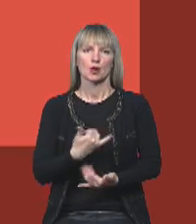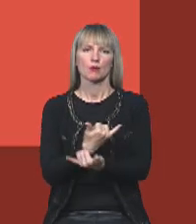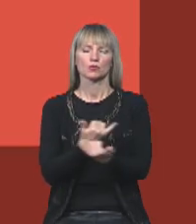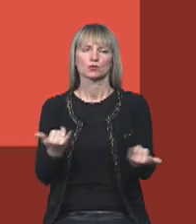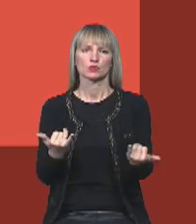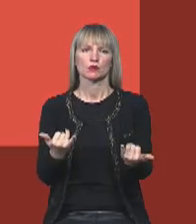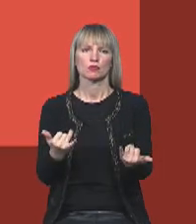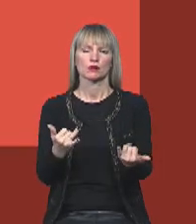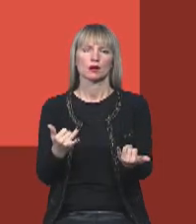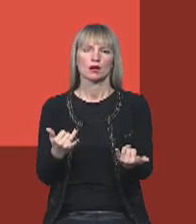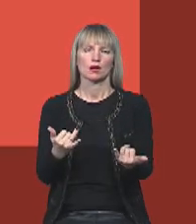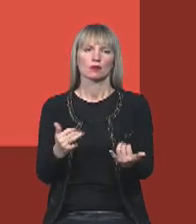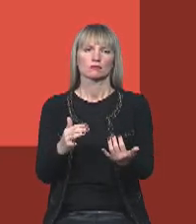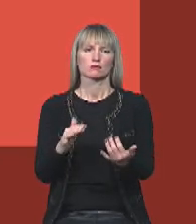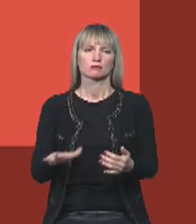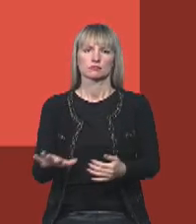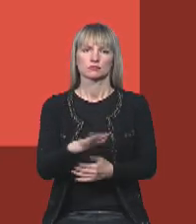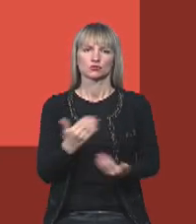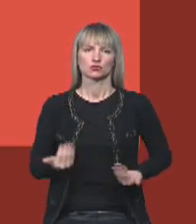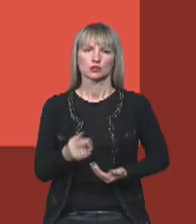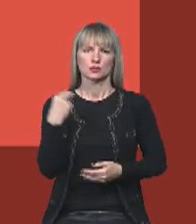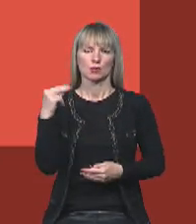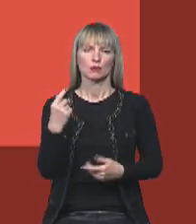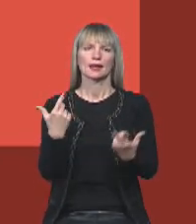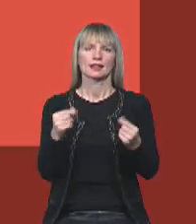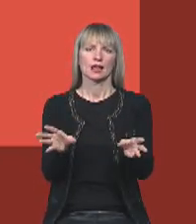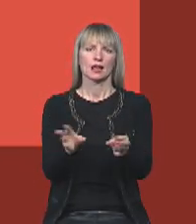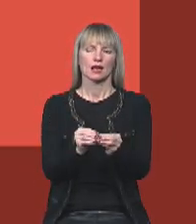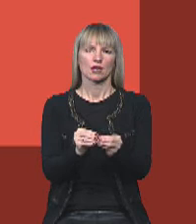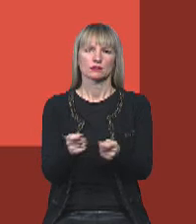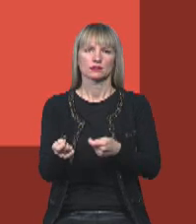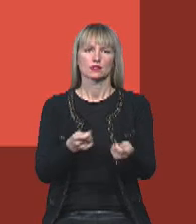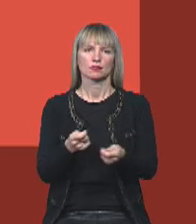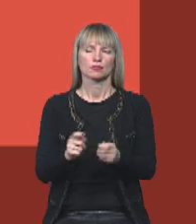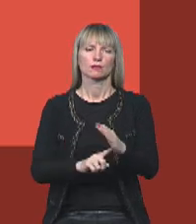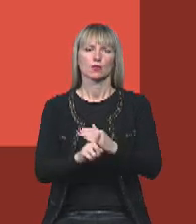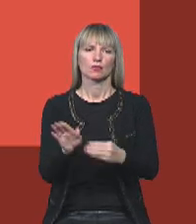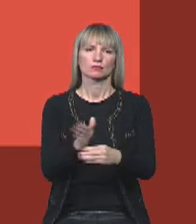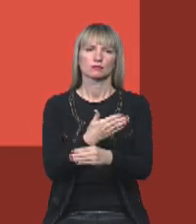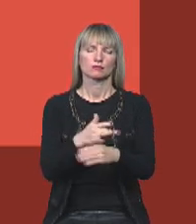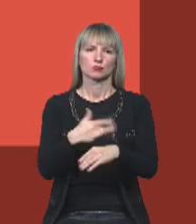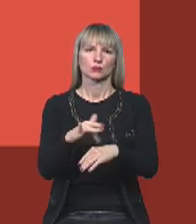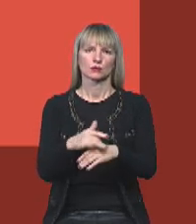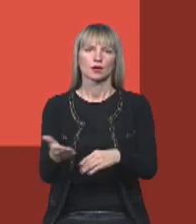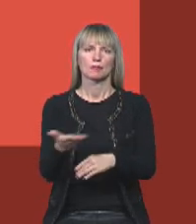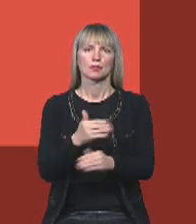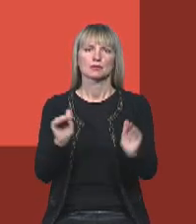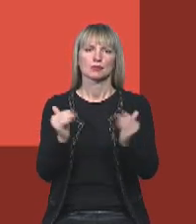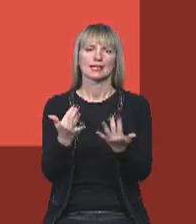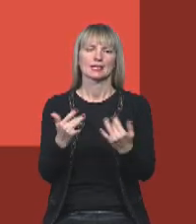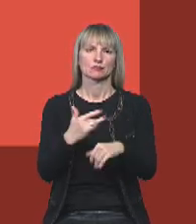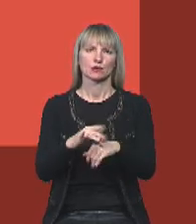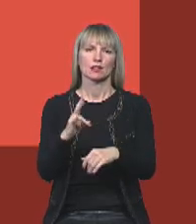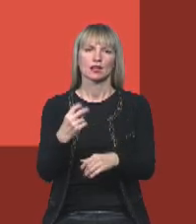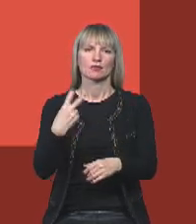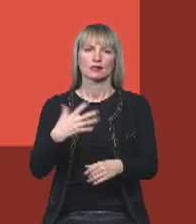Ми обслуговуємо населений пункт під Запоріжжям, де разом із громадою, керівництвом впровадили сортування сміття. Ми зменшили кількість відходів